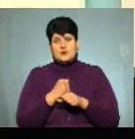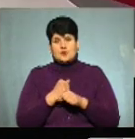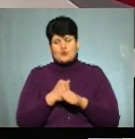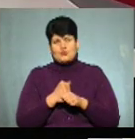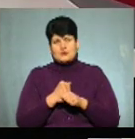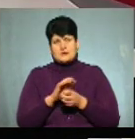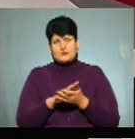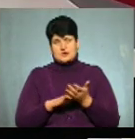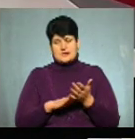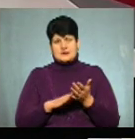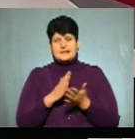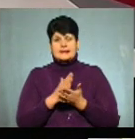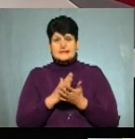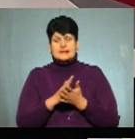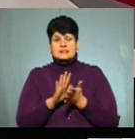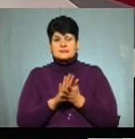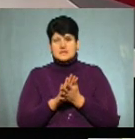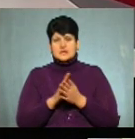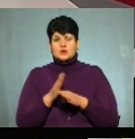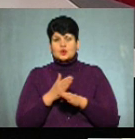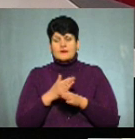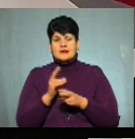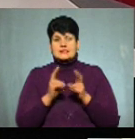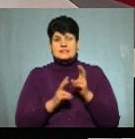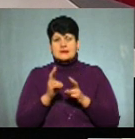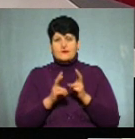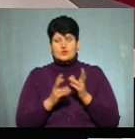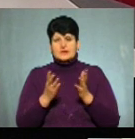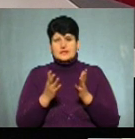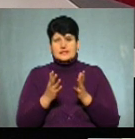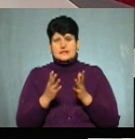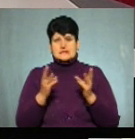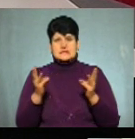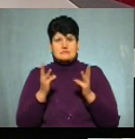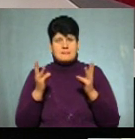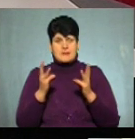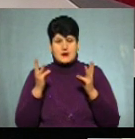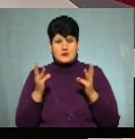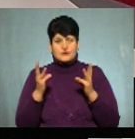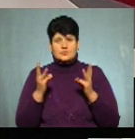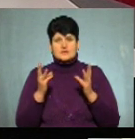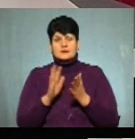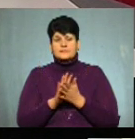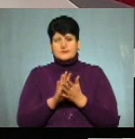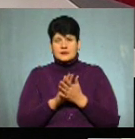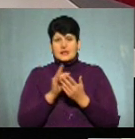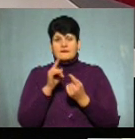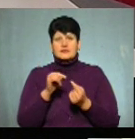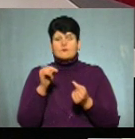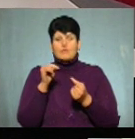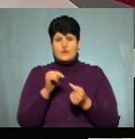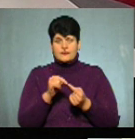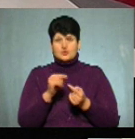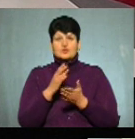подальшому. Тобто є сміттєсортувальні заводи, які спалюють побутові відходи і відповідно